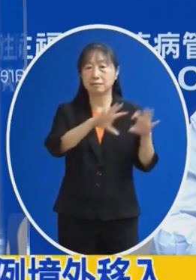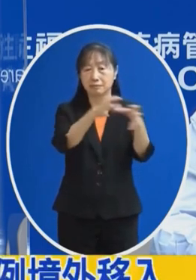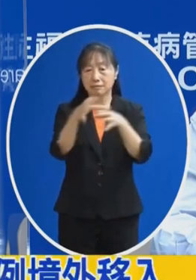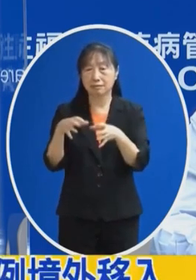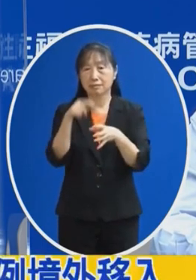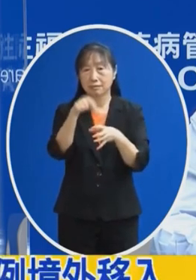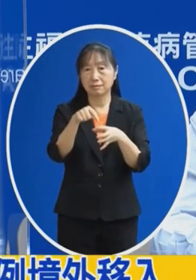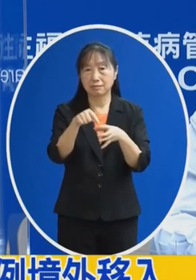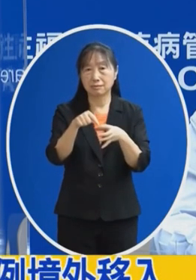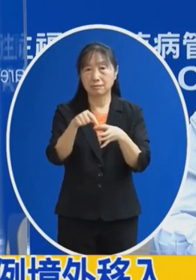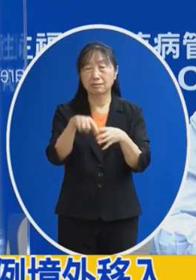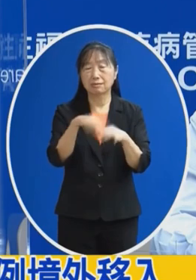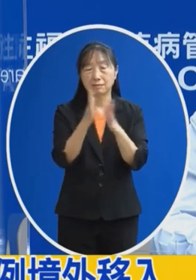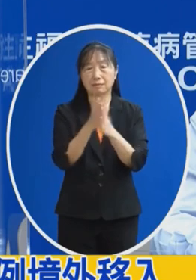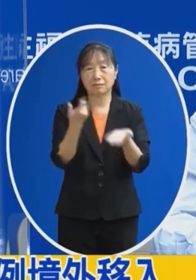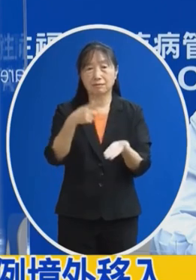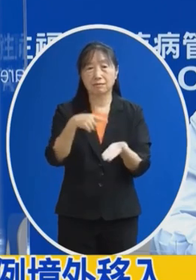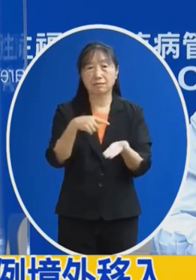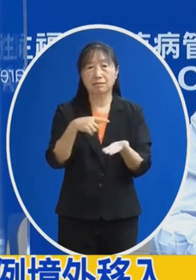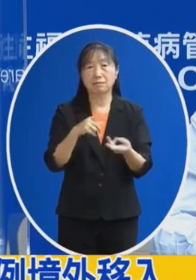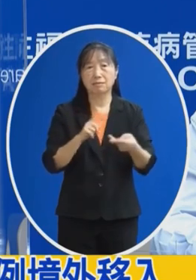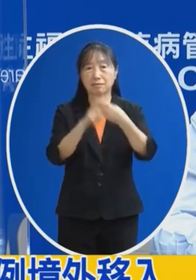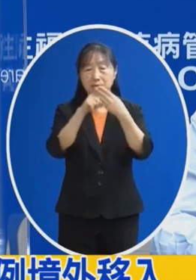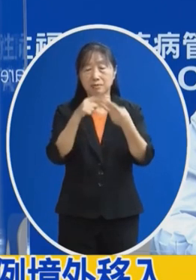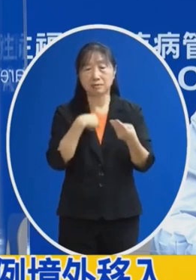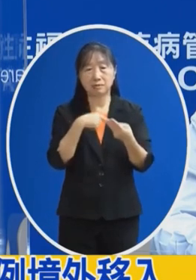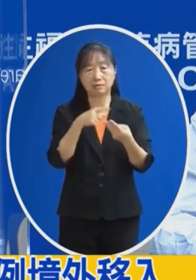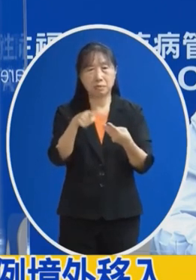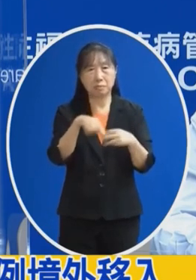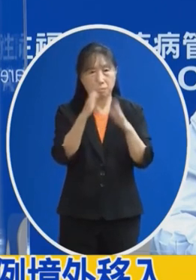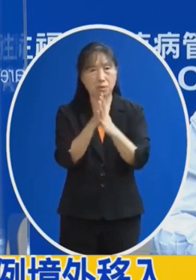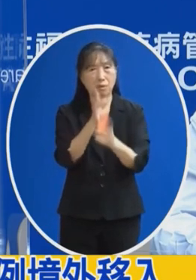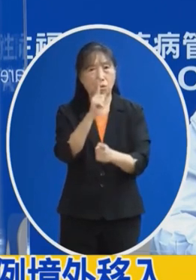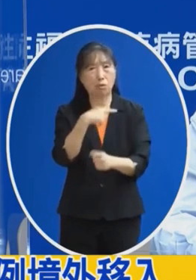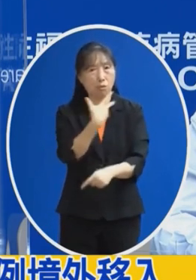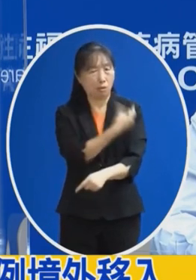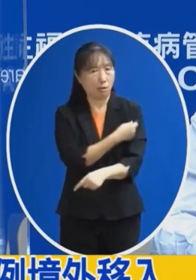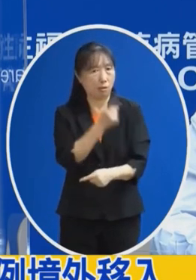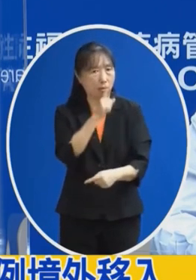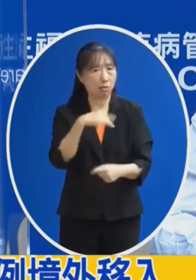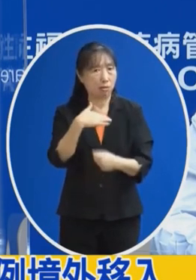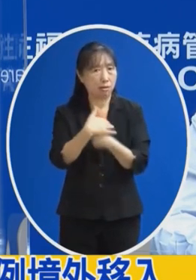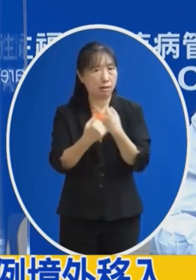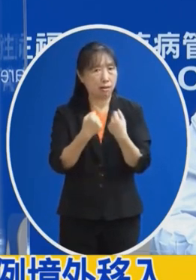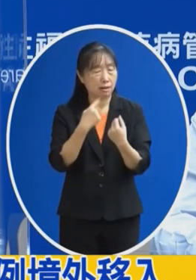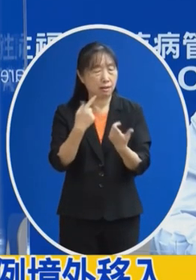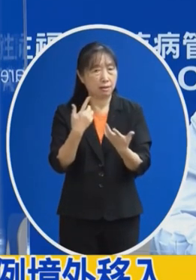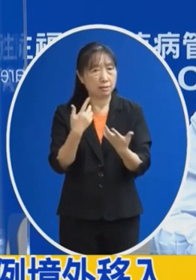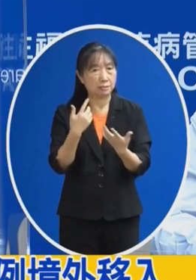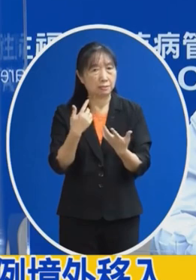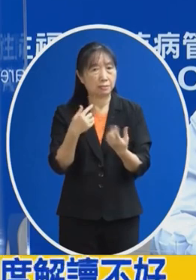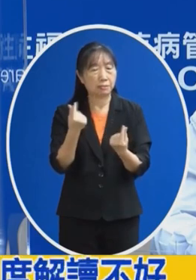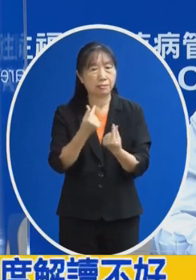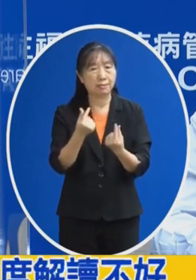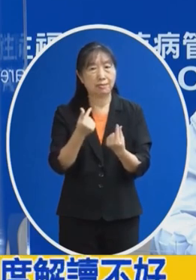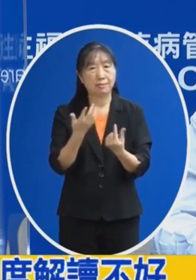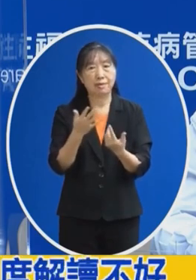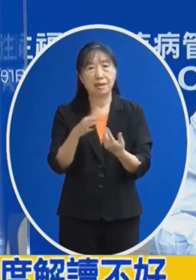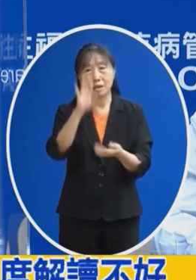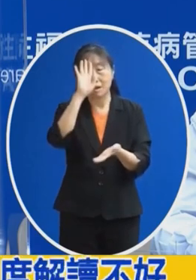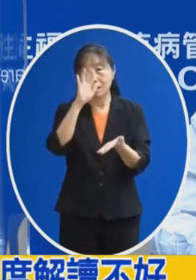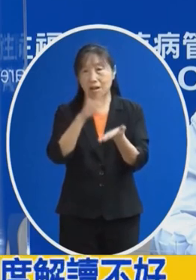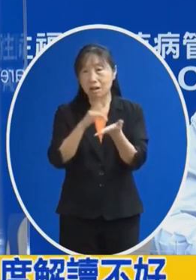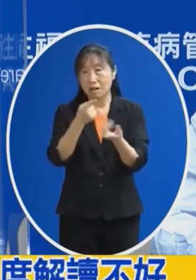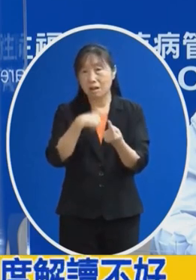世界的一个主流的意见啊，还没有人认为说打疫苗会把保护力啊降成对上这种变异株变成零